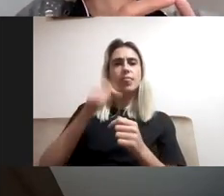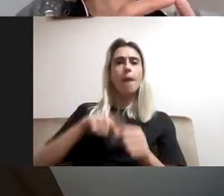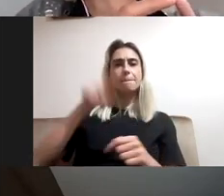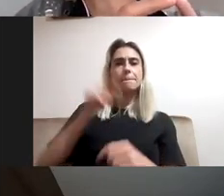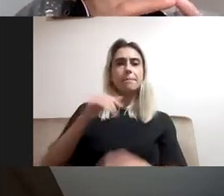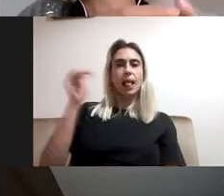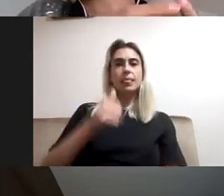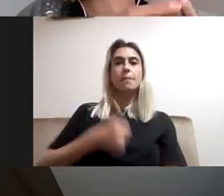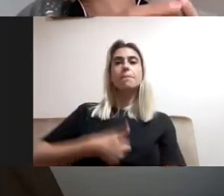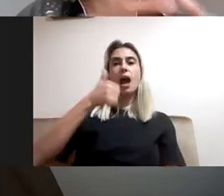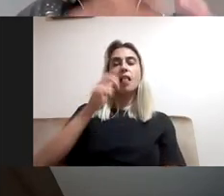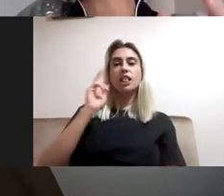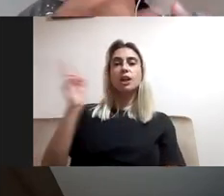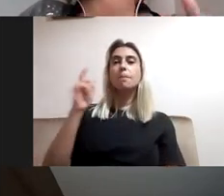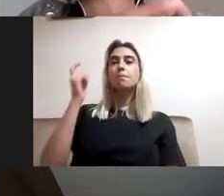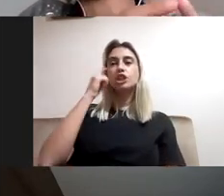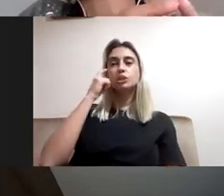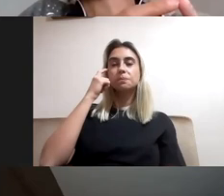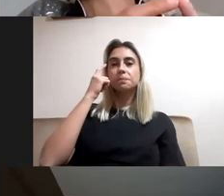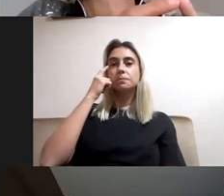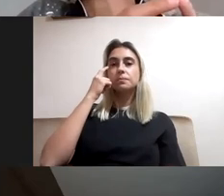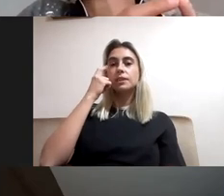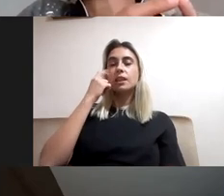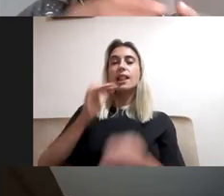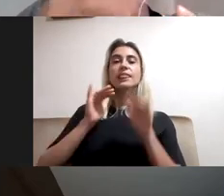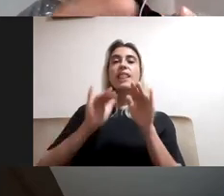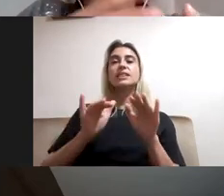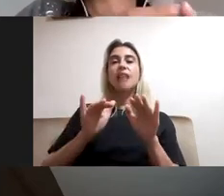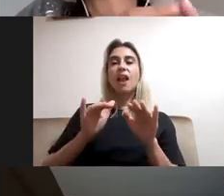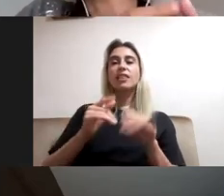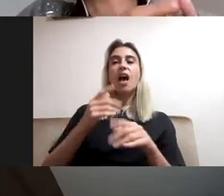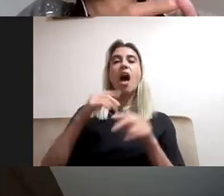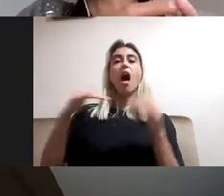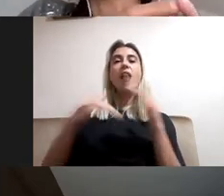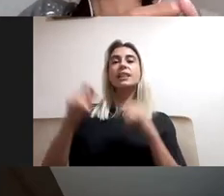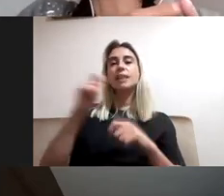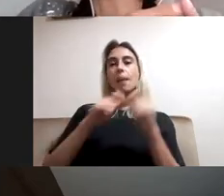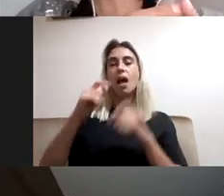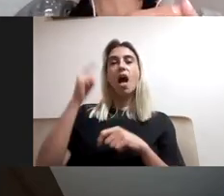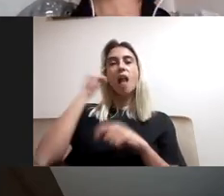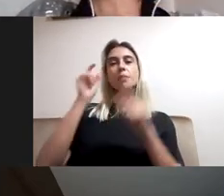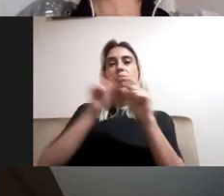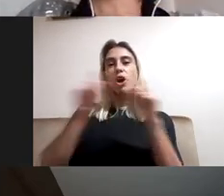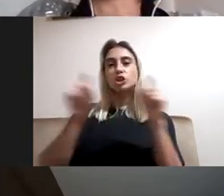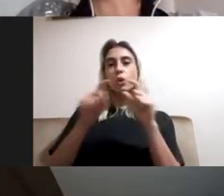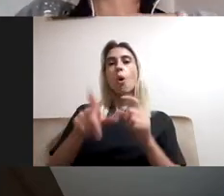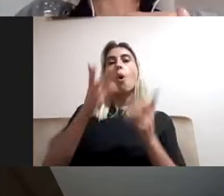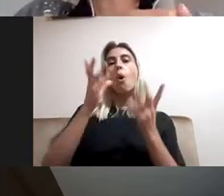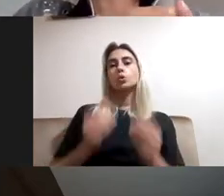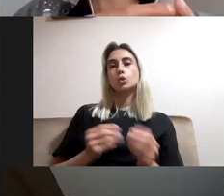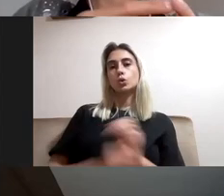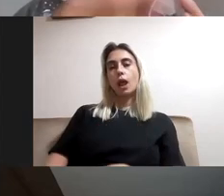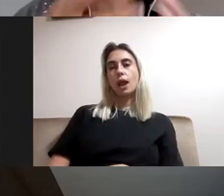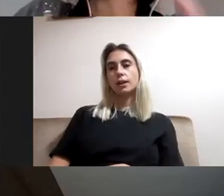bilişim altyapısı noktasında vereceği desteklerde burada zaten alt başlıklarda da oluşturdular.